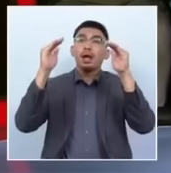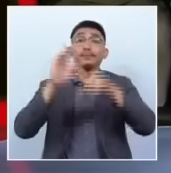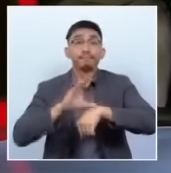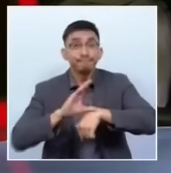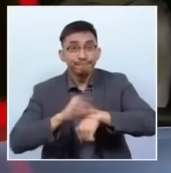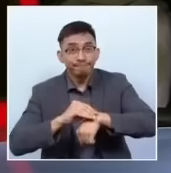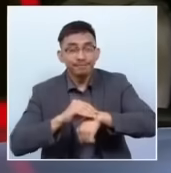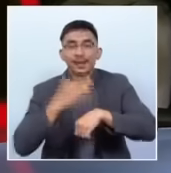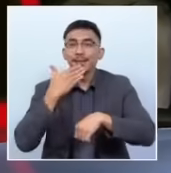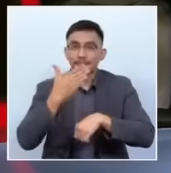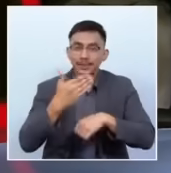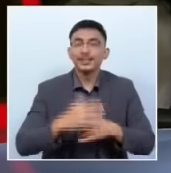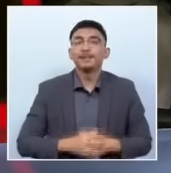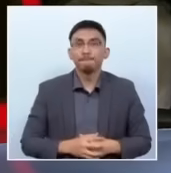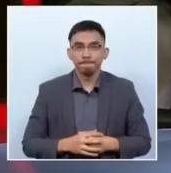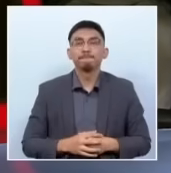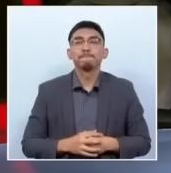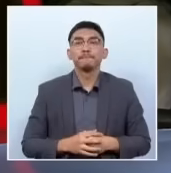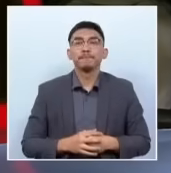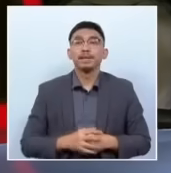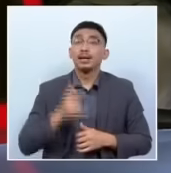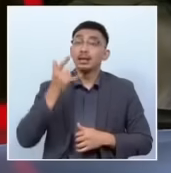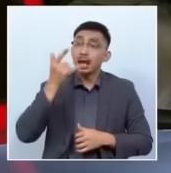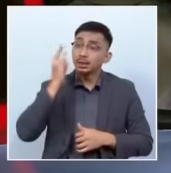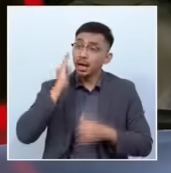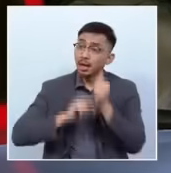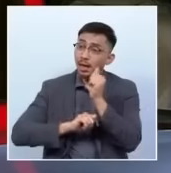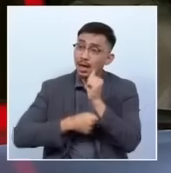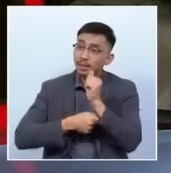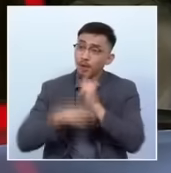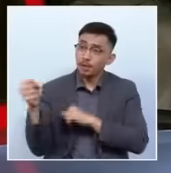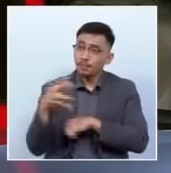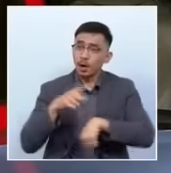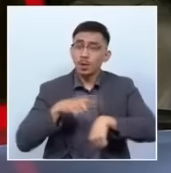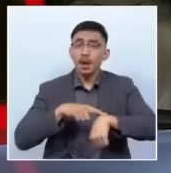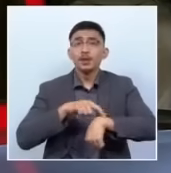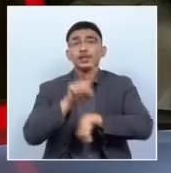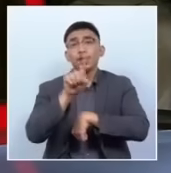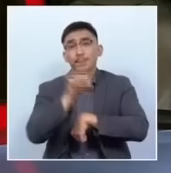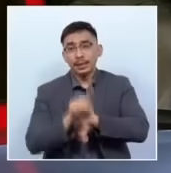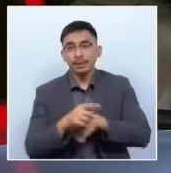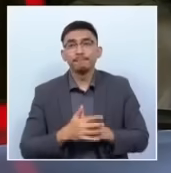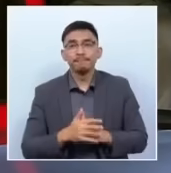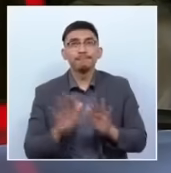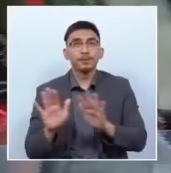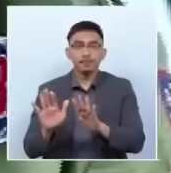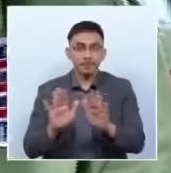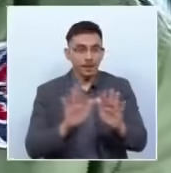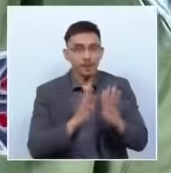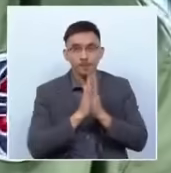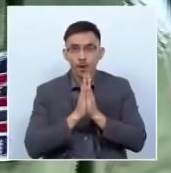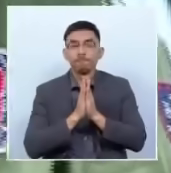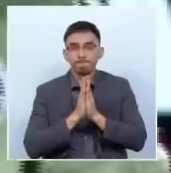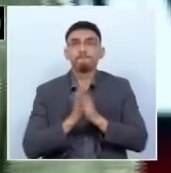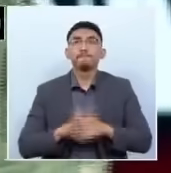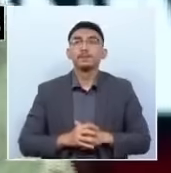kasih kami persilakan pak Ganjar untuk menanggapi jawaban dari Pak Prabowo waktu anda 1 menit mohon tenang maaf kali ini Bapak tidak menjawab